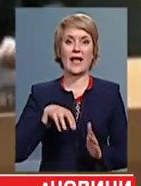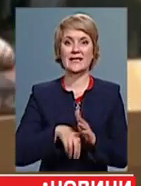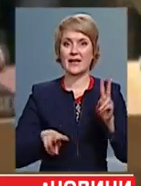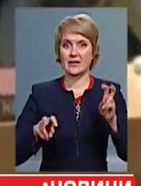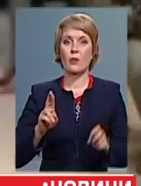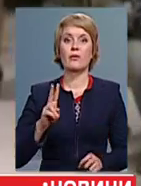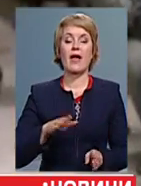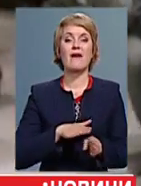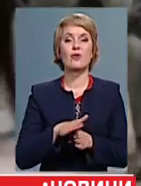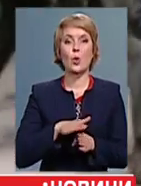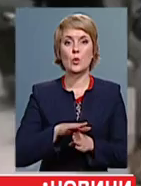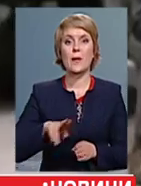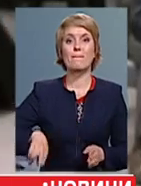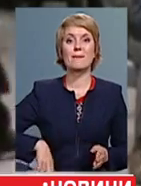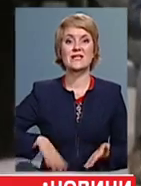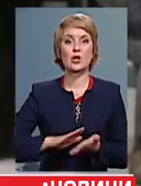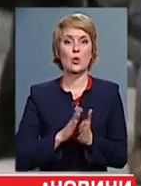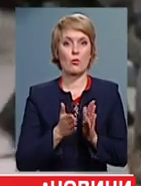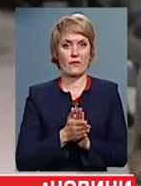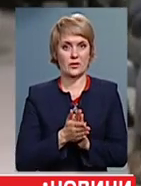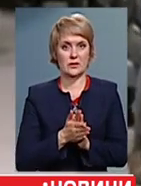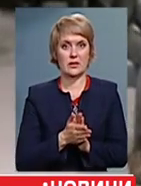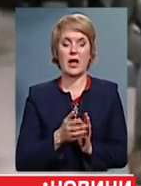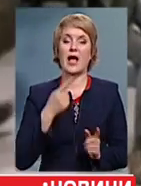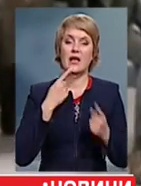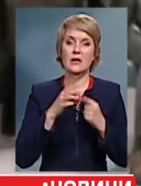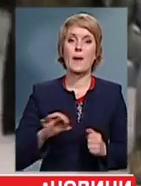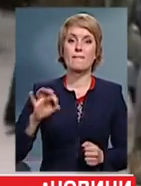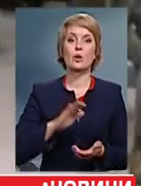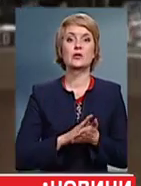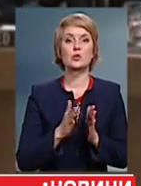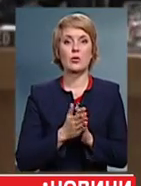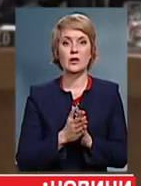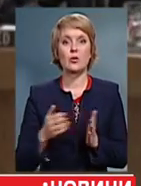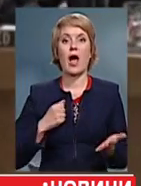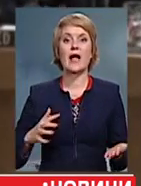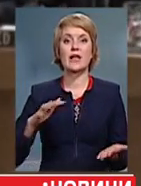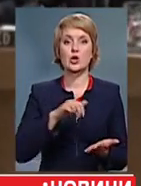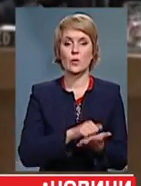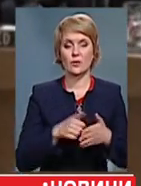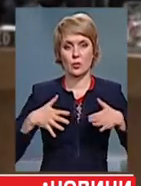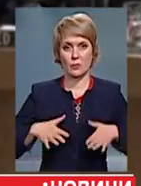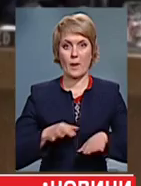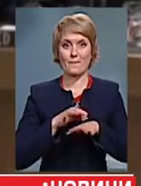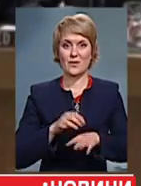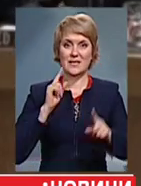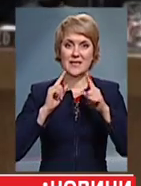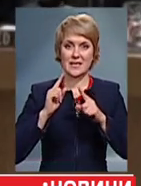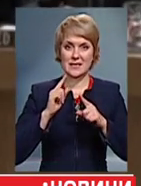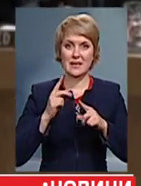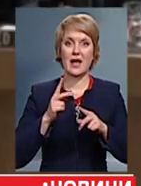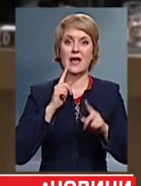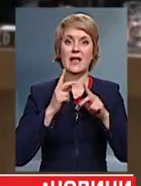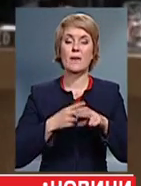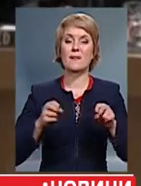домовленості. Про це повідомила речниця МЗС Мар'яна Беца. Йтиметься і про ситуацію в анексованому Криму. Провести засідання Ради безпеки ООН